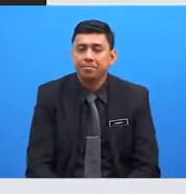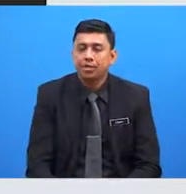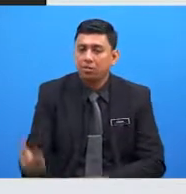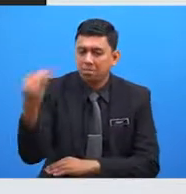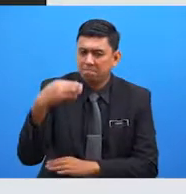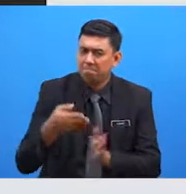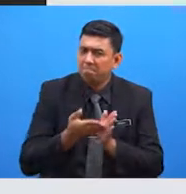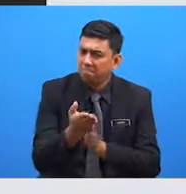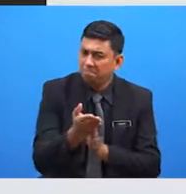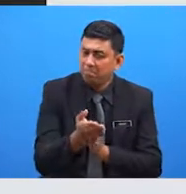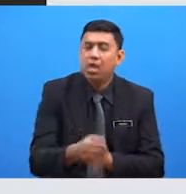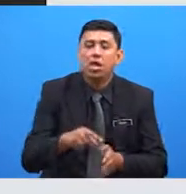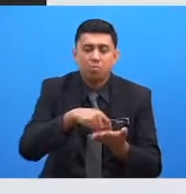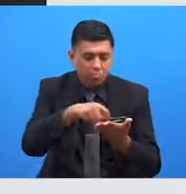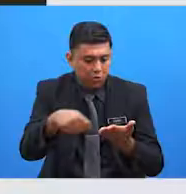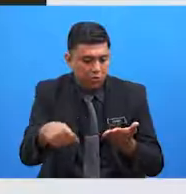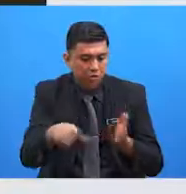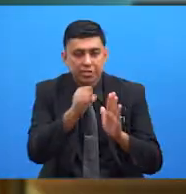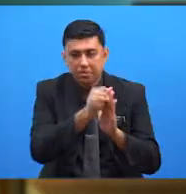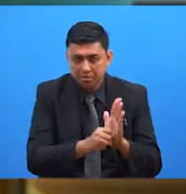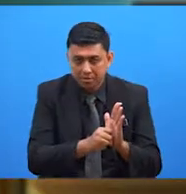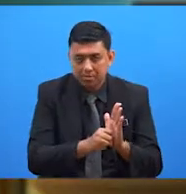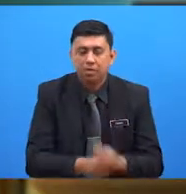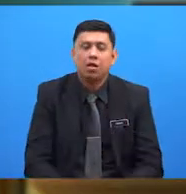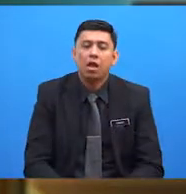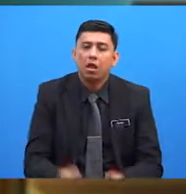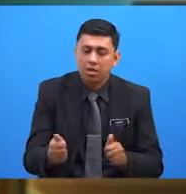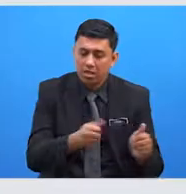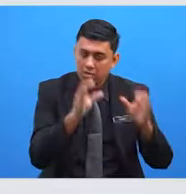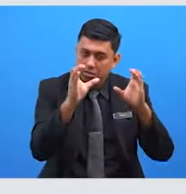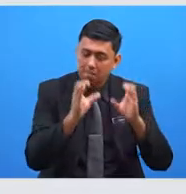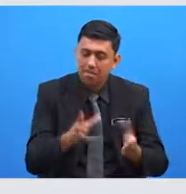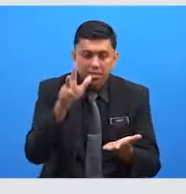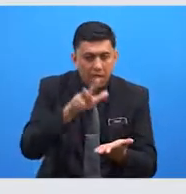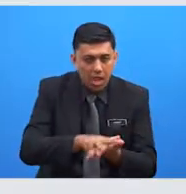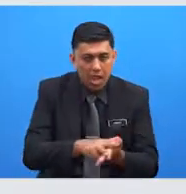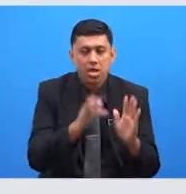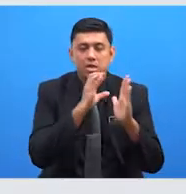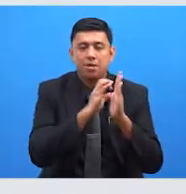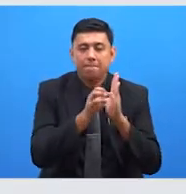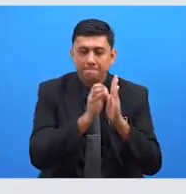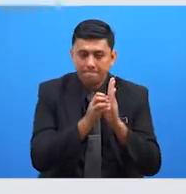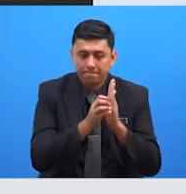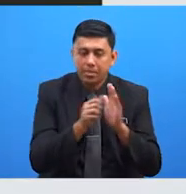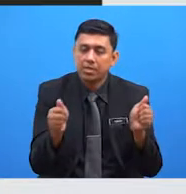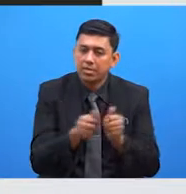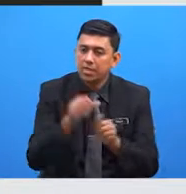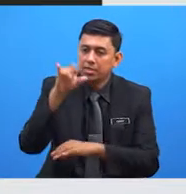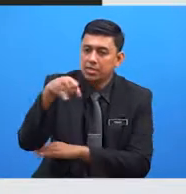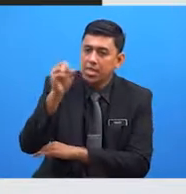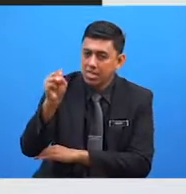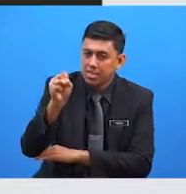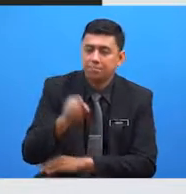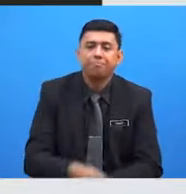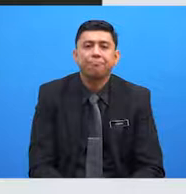Mari kita teruskan dengan menulis skrip sub atau cara fungsi pengesahan data dengan menggunakan JavaScript.